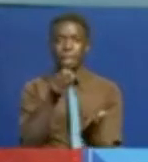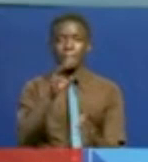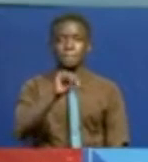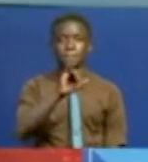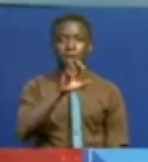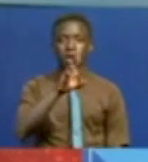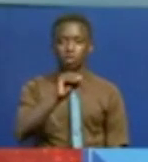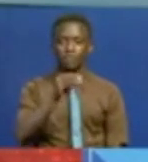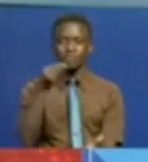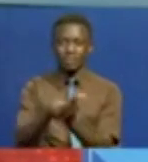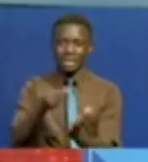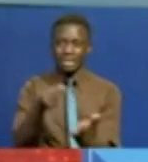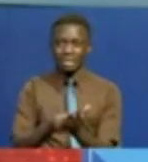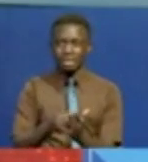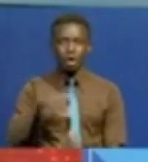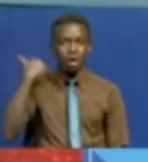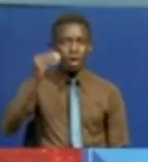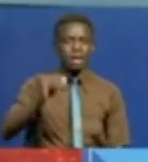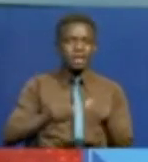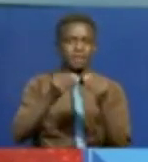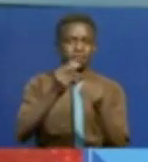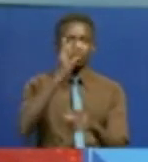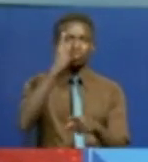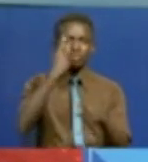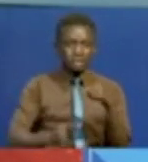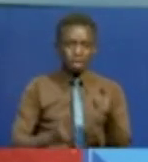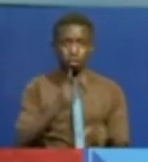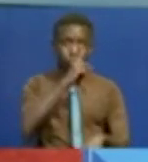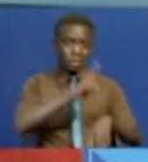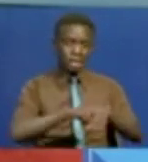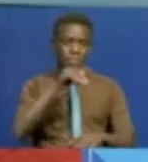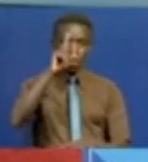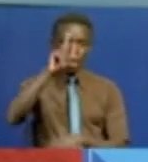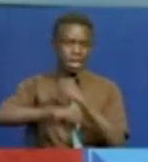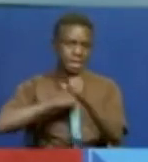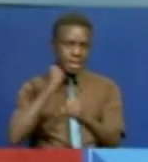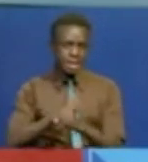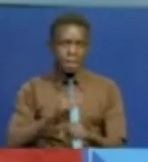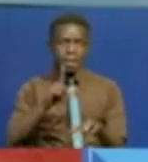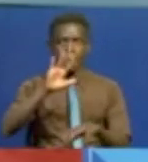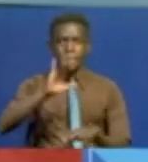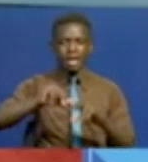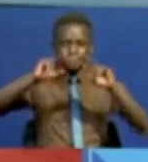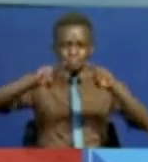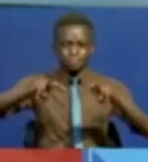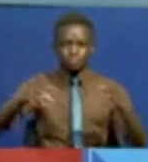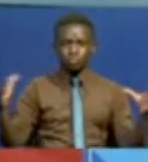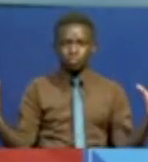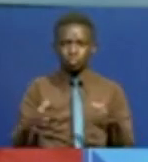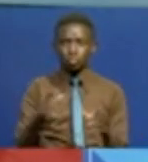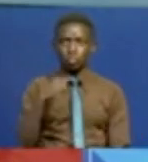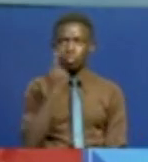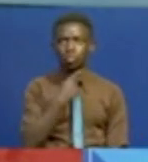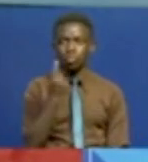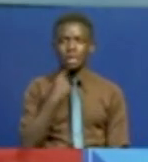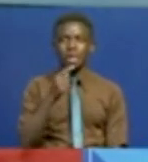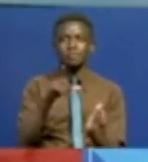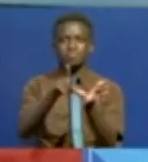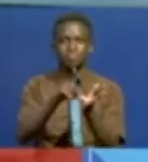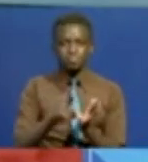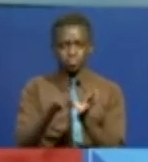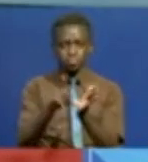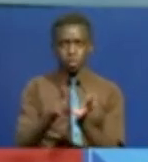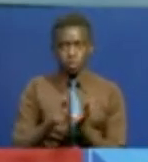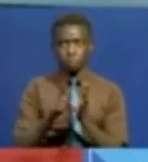hutolewa mara mbili kwa mwaka na chama cha taasisi hizo kwa ushirikiano na kampuni ya utafiti na tathmini ya wanaoomba mikopo.